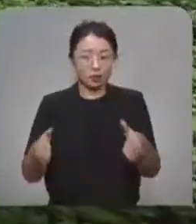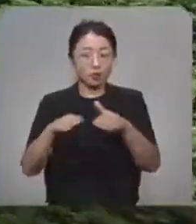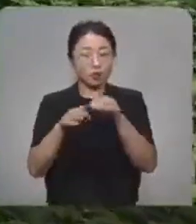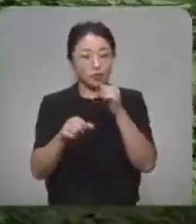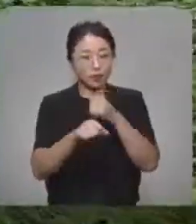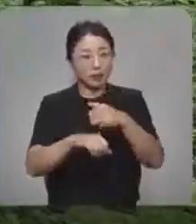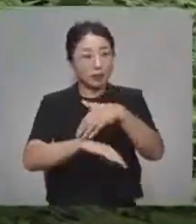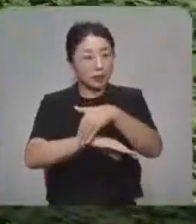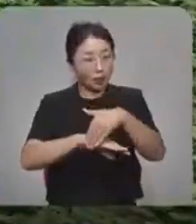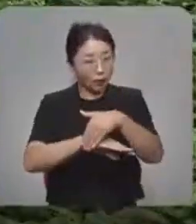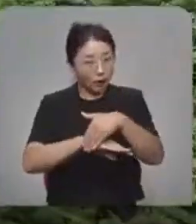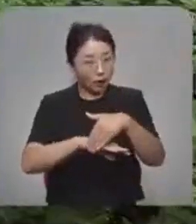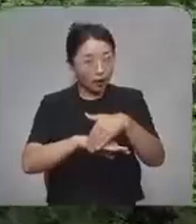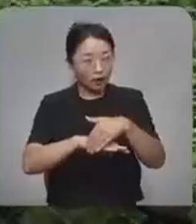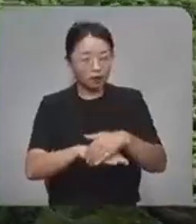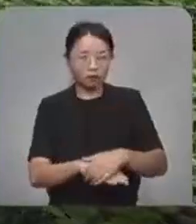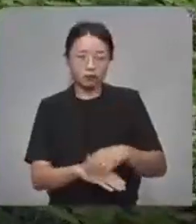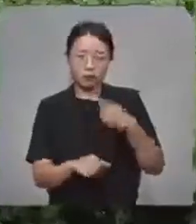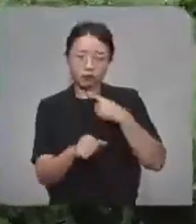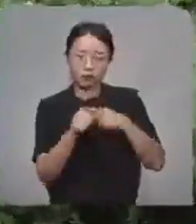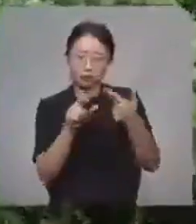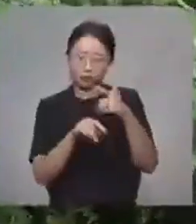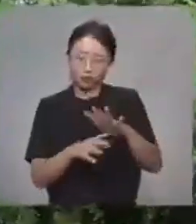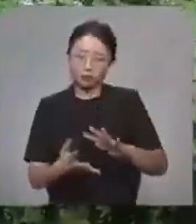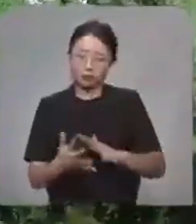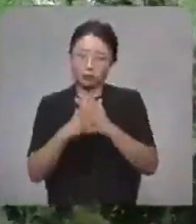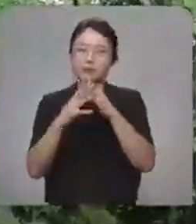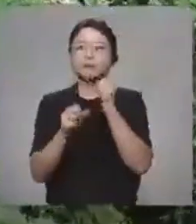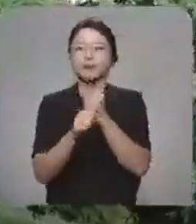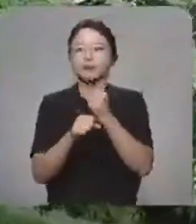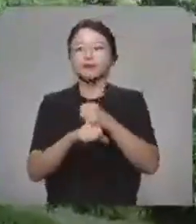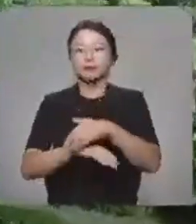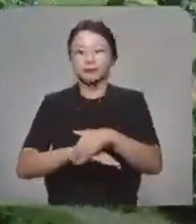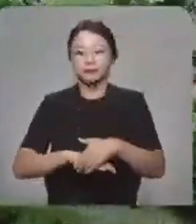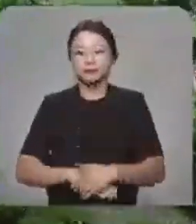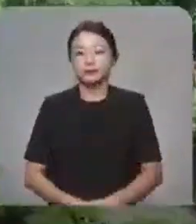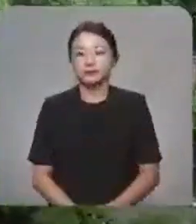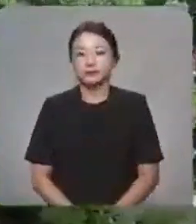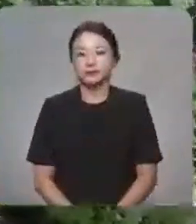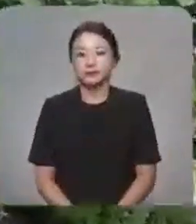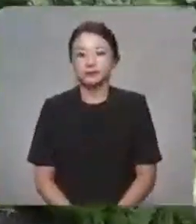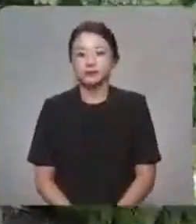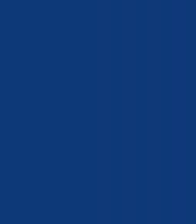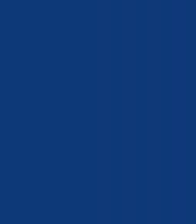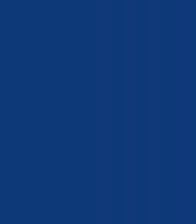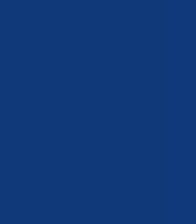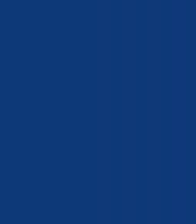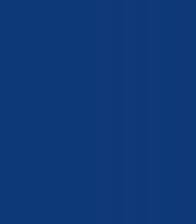이르면 내년 상반기에 착공할 계획입니다. KBS 뉴스 정면구입니다.